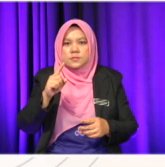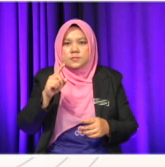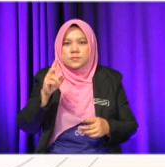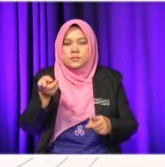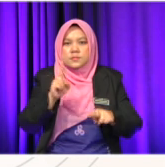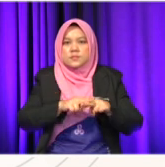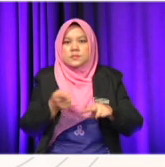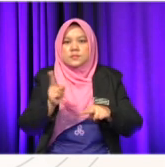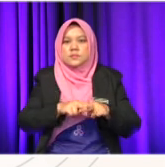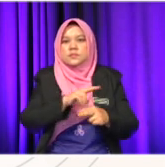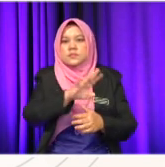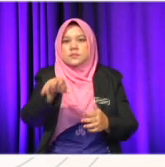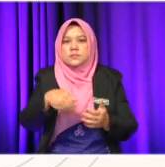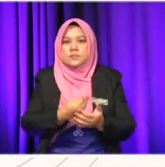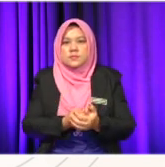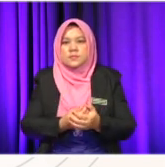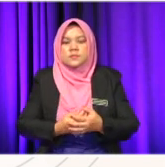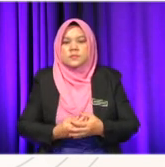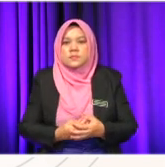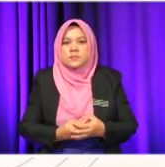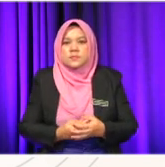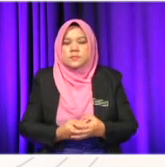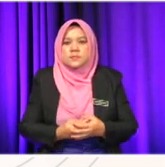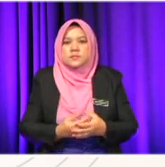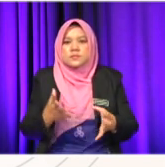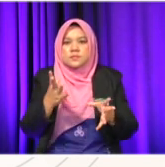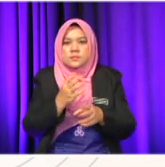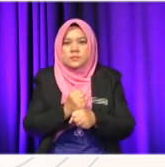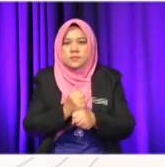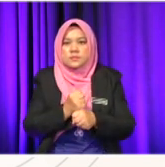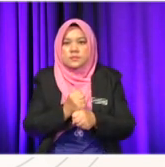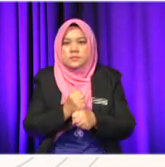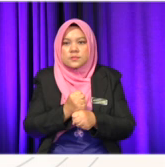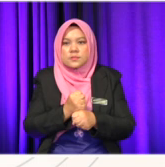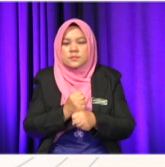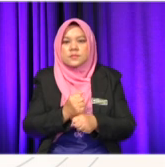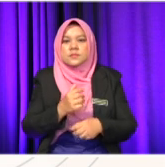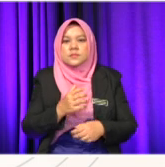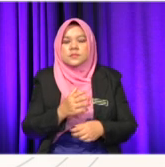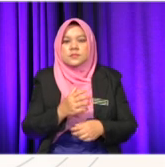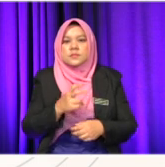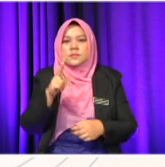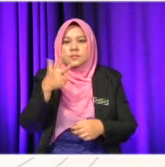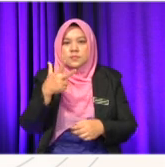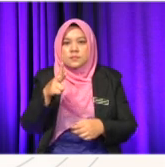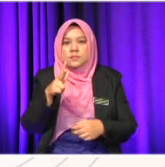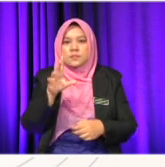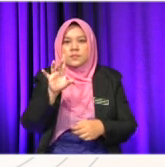dengan 2.250 tambah ini tambah ini tambahan ini tambahan ini dapatlah jumlah sebanyak 13.7040